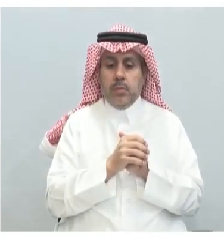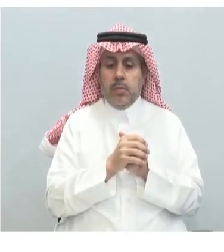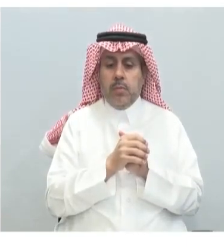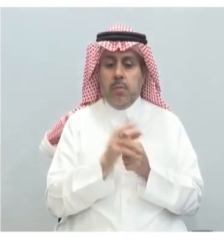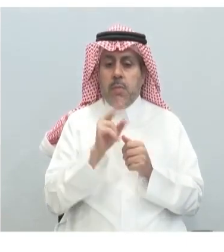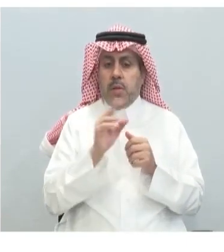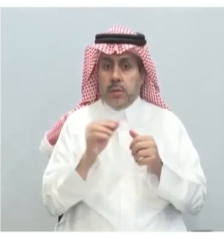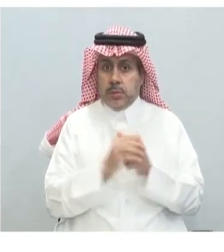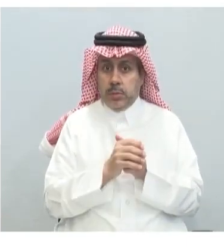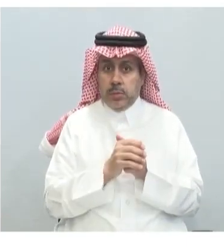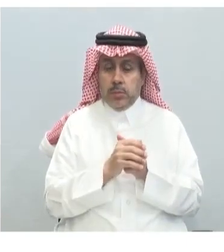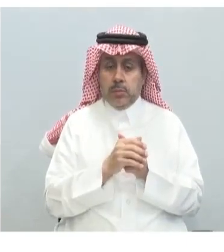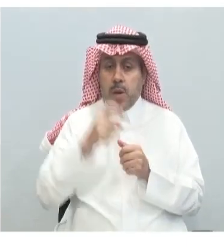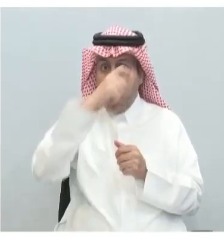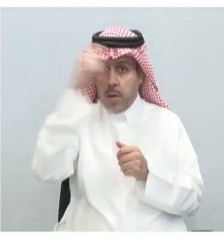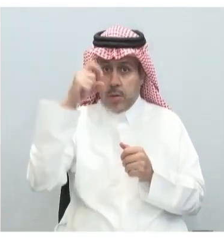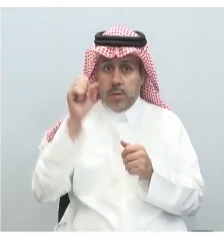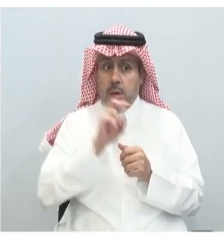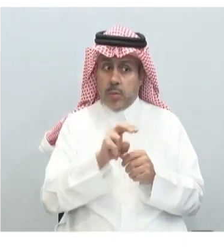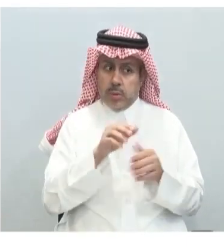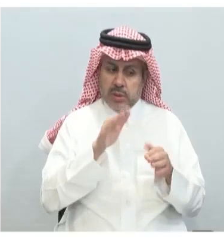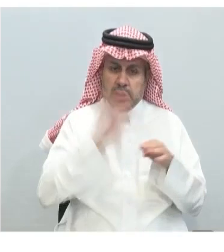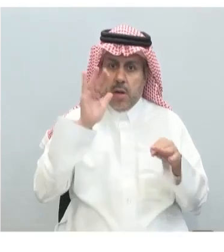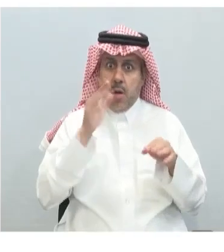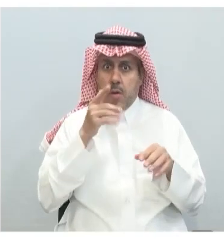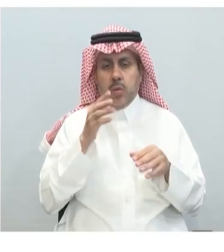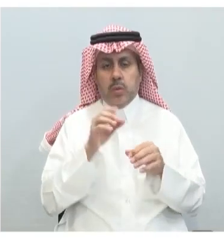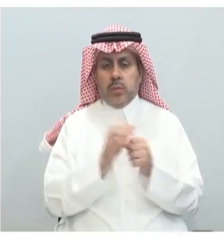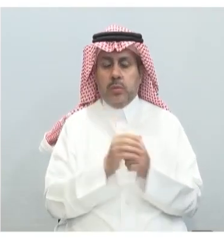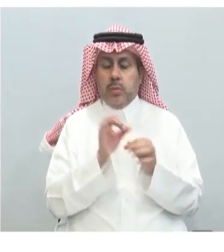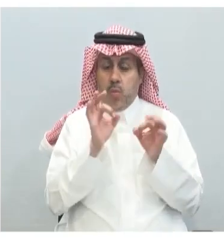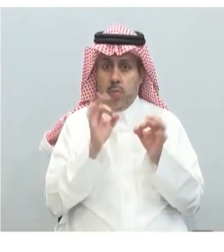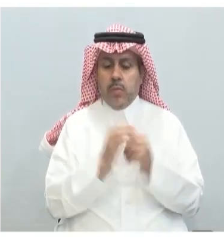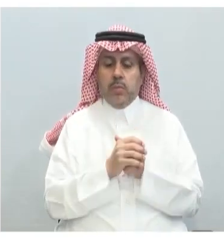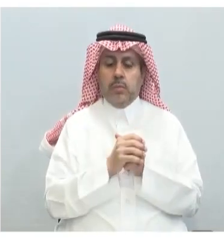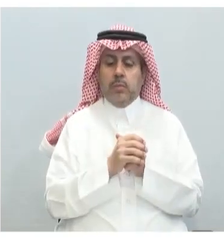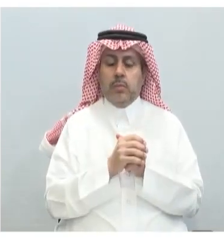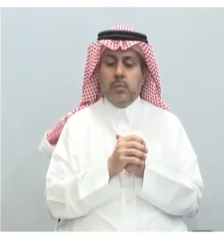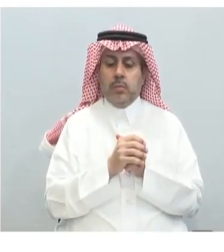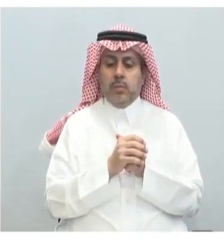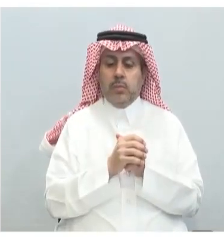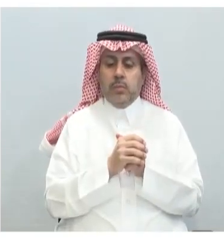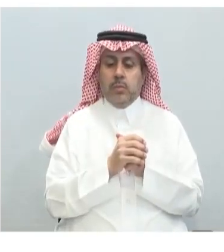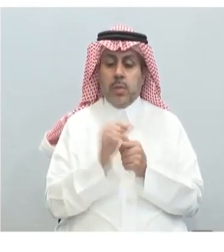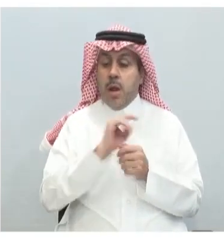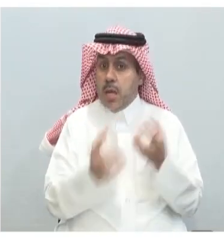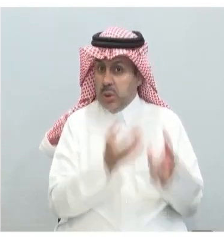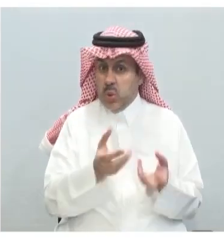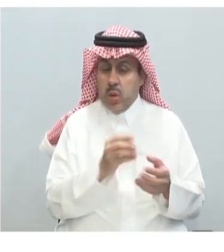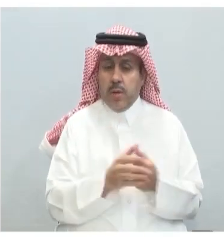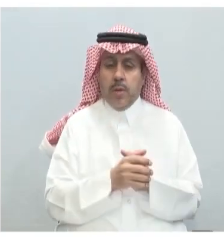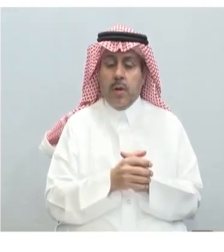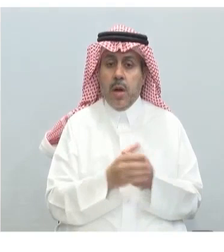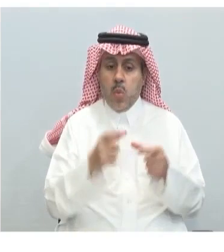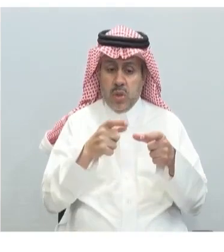الاشياء الساخنه قد لا تبدو ساخنه اذا نقوم بالانتباه لهذه الاشياء ايضا لا تسخن اواني